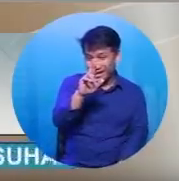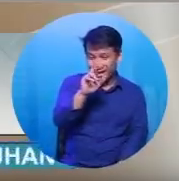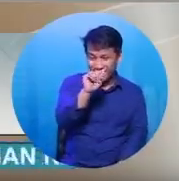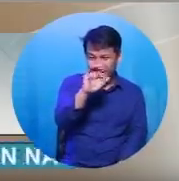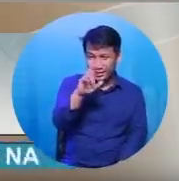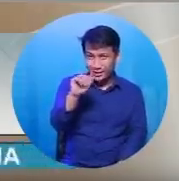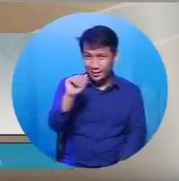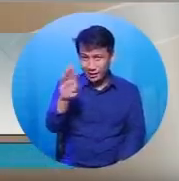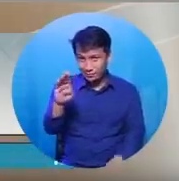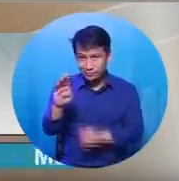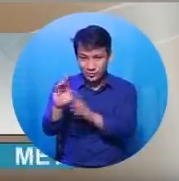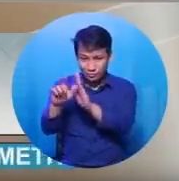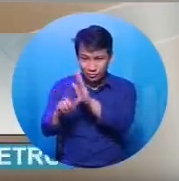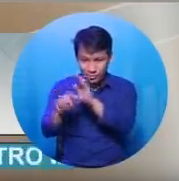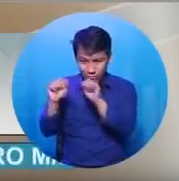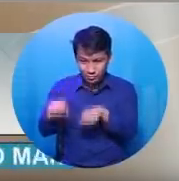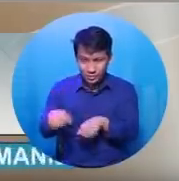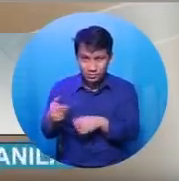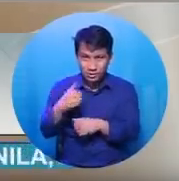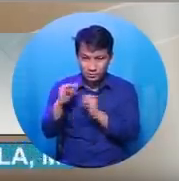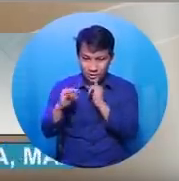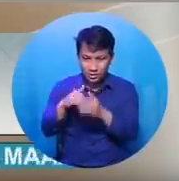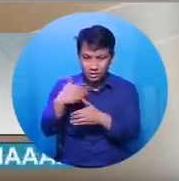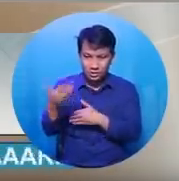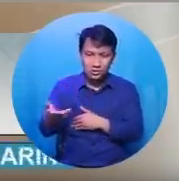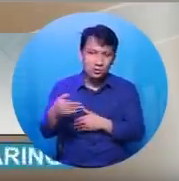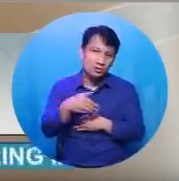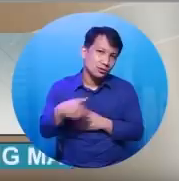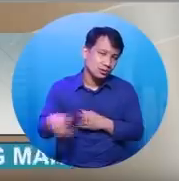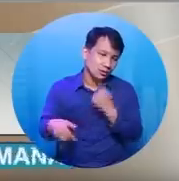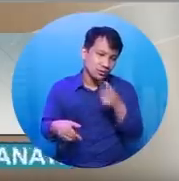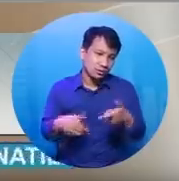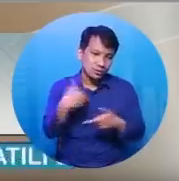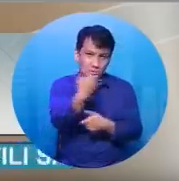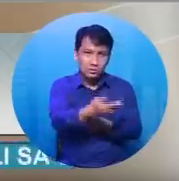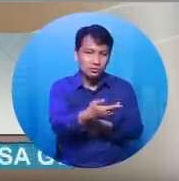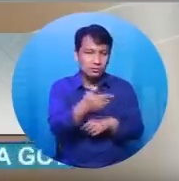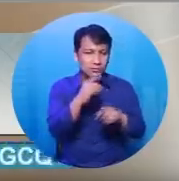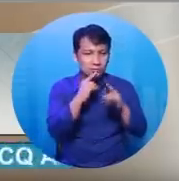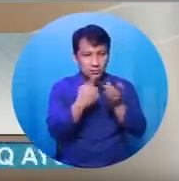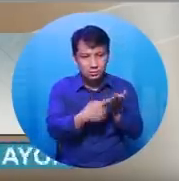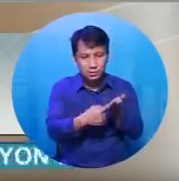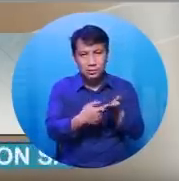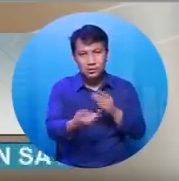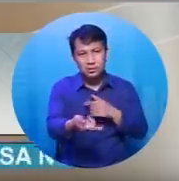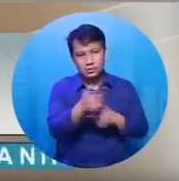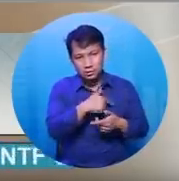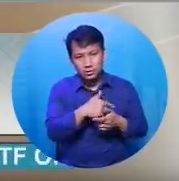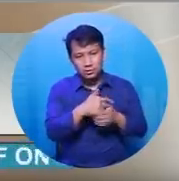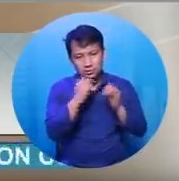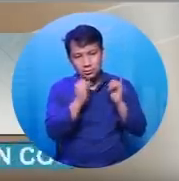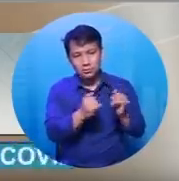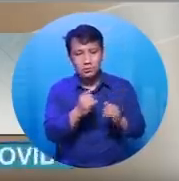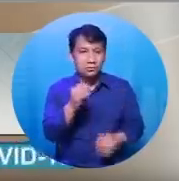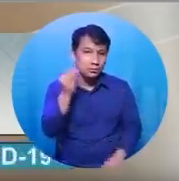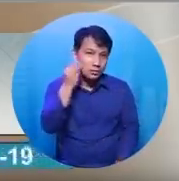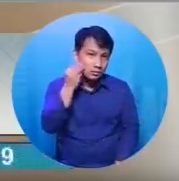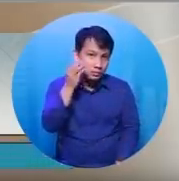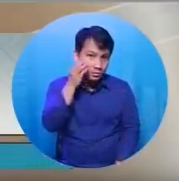at papayagan makapasok at ma-interview ng abogadong Arabo na kinuha po natin, ma-interview si Maria Cristina